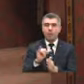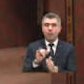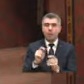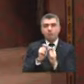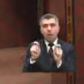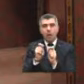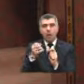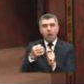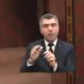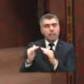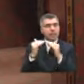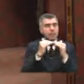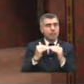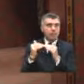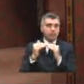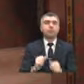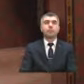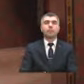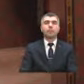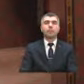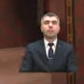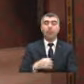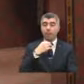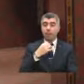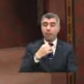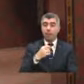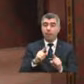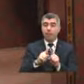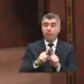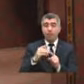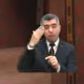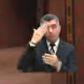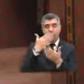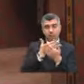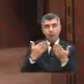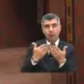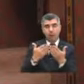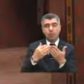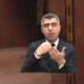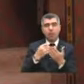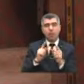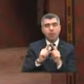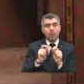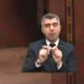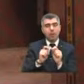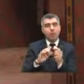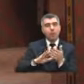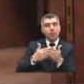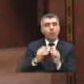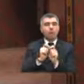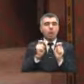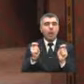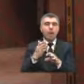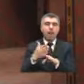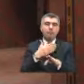حد. هو كانت فرصة باش نفهموا بأن يمكن بعض وسائل الإعلام ما كانش عارفة المسطرة، وهذه فرصة